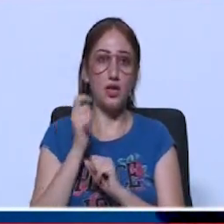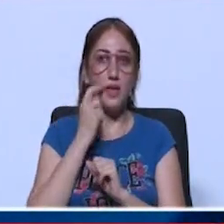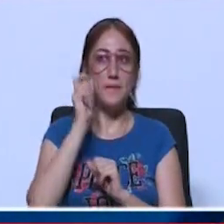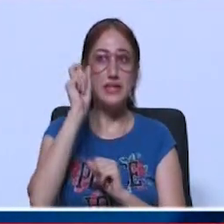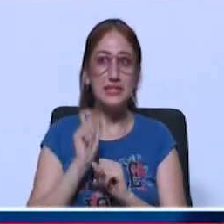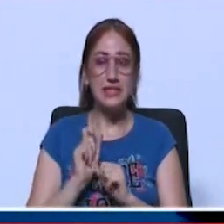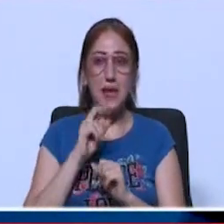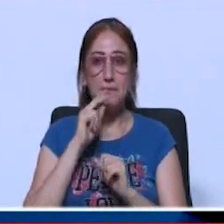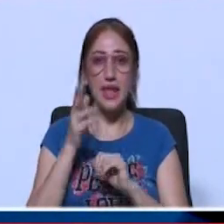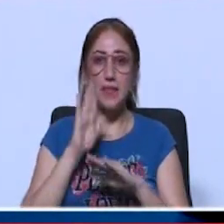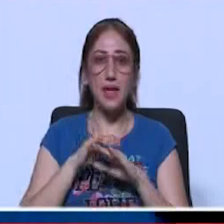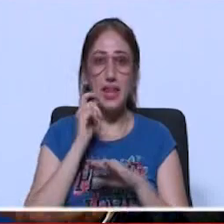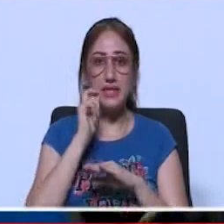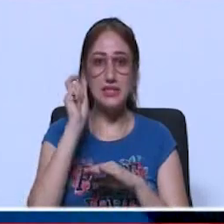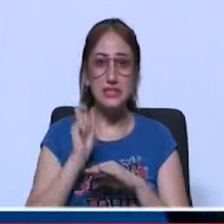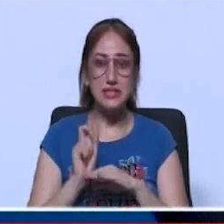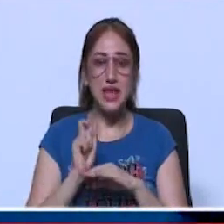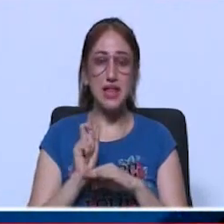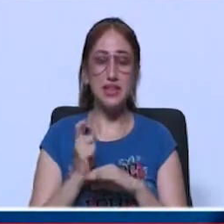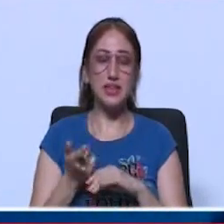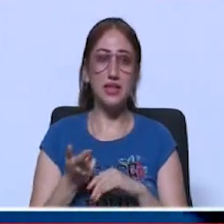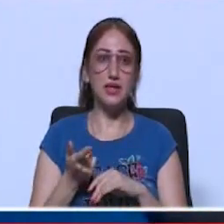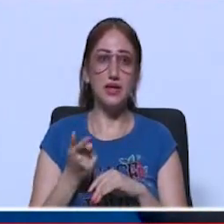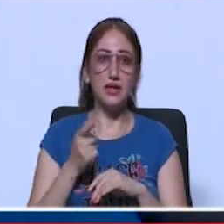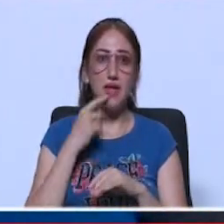دايما وانه احنا ازاي لازم نتقبل الاخر